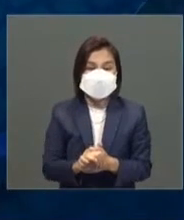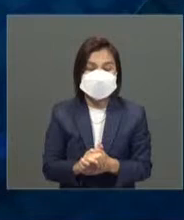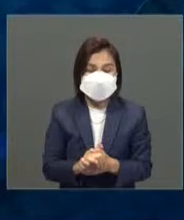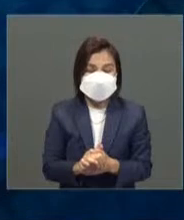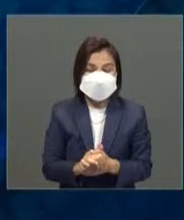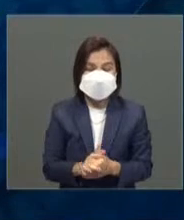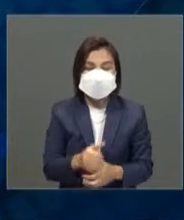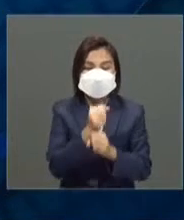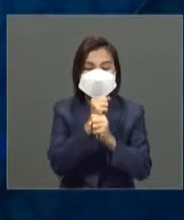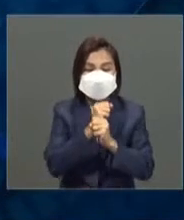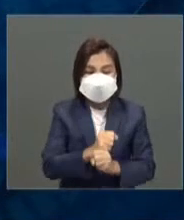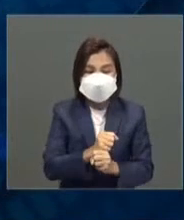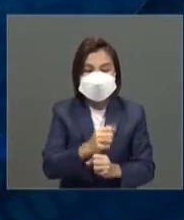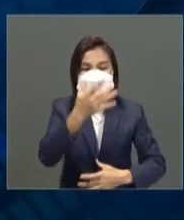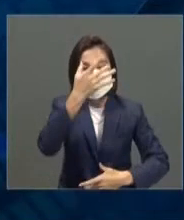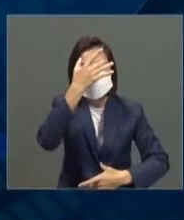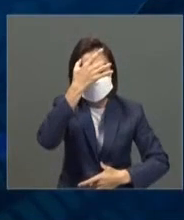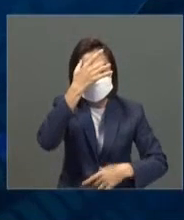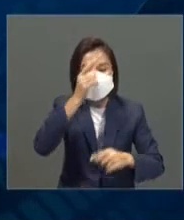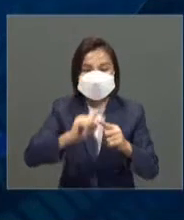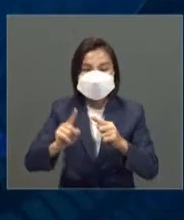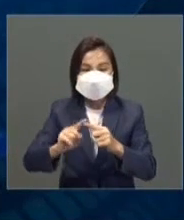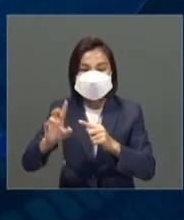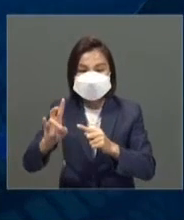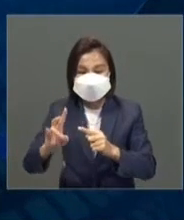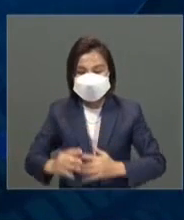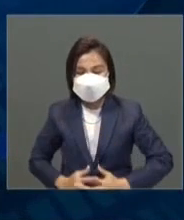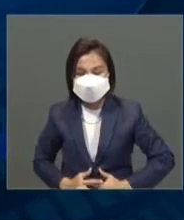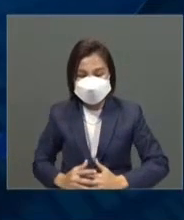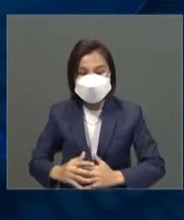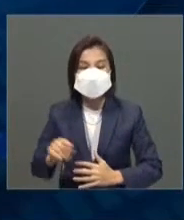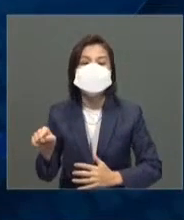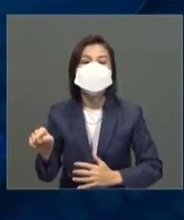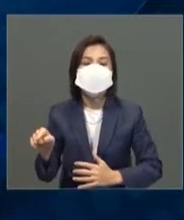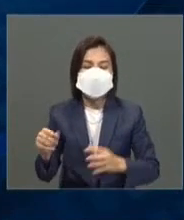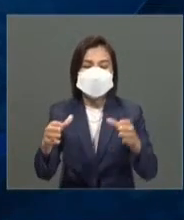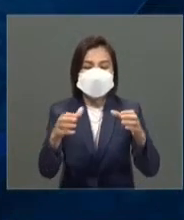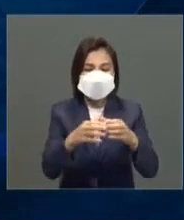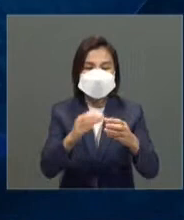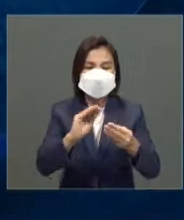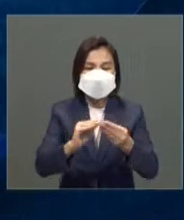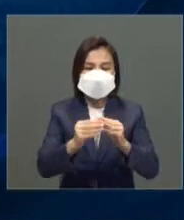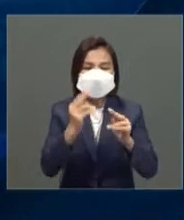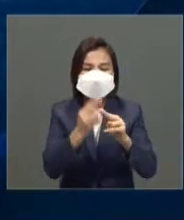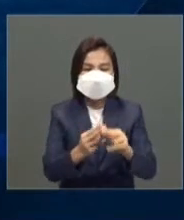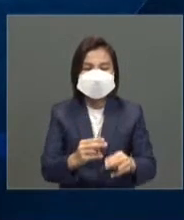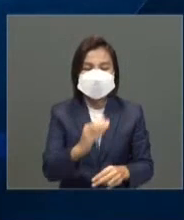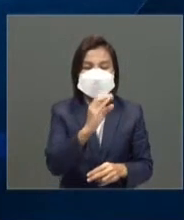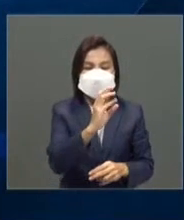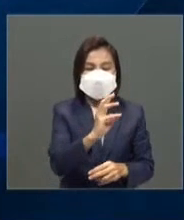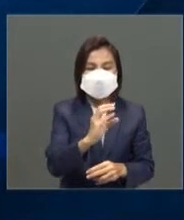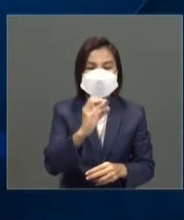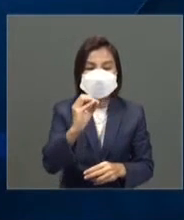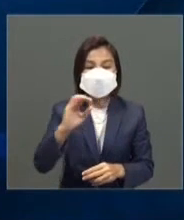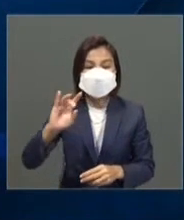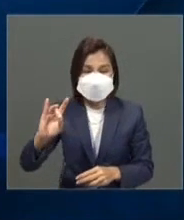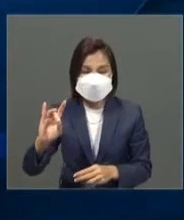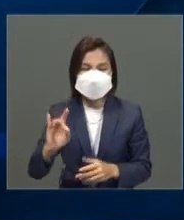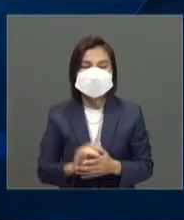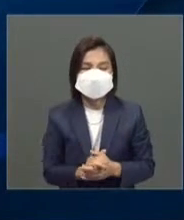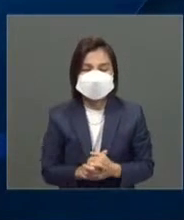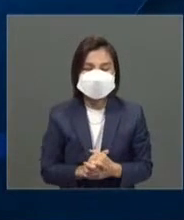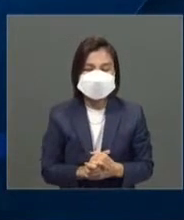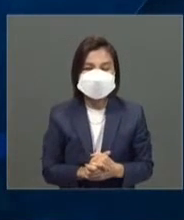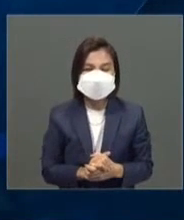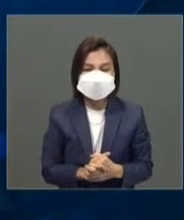608ได้แก่อายุ60ปีขึ้นไปนะครับ7กลุ่มโรคเรื้อรังแล้วก็หญิงตั้งครรภ์อายุครรภ์12สัปดาห์ขึ้นไปนะครับ